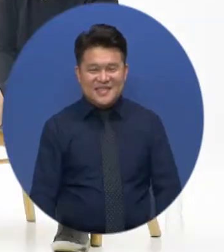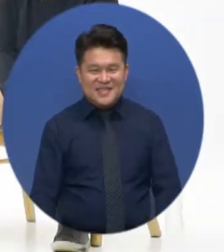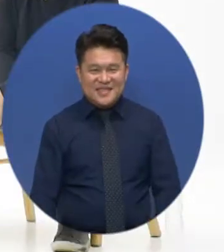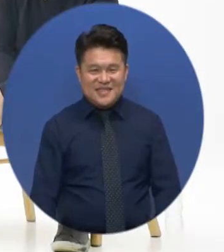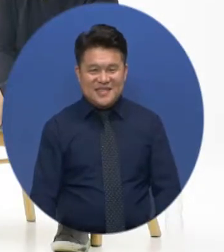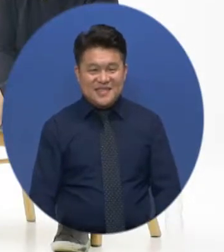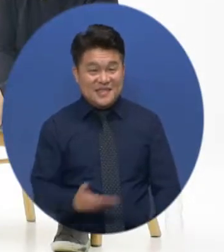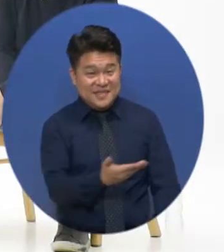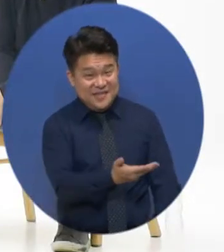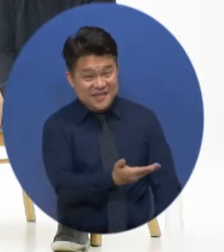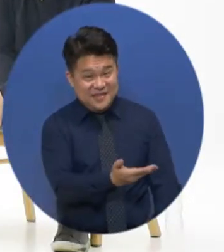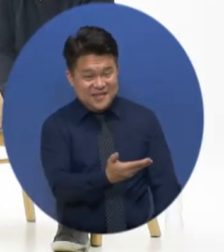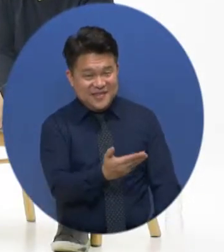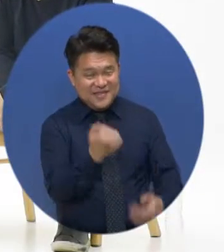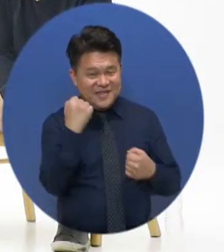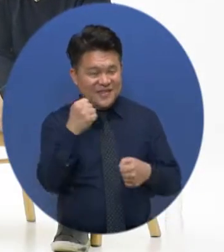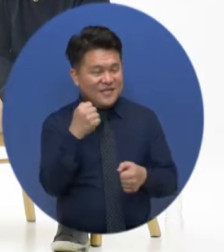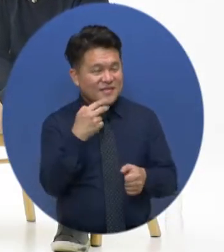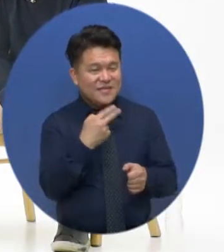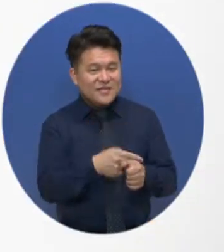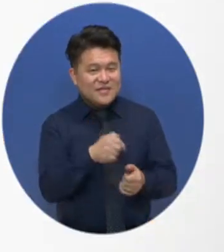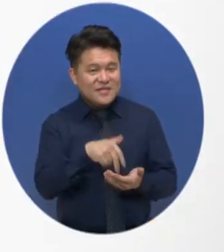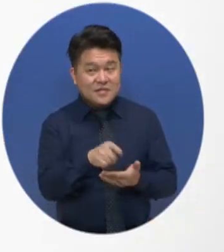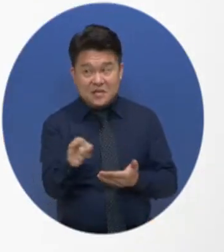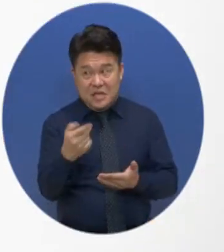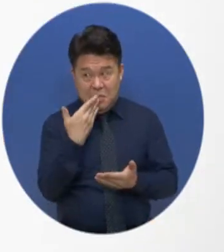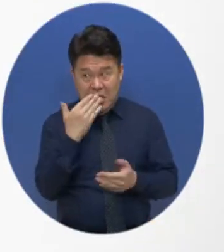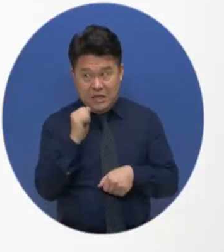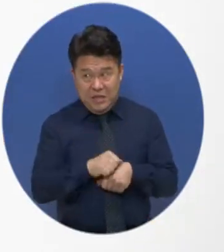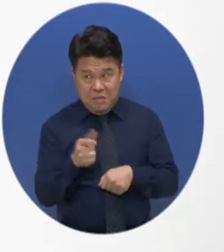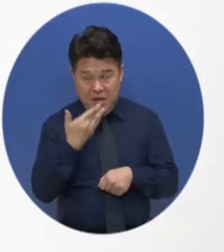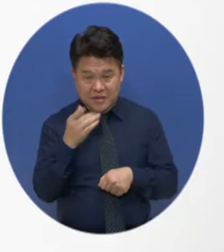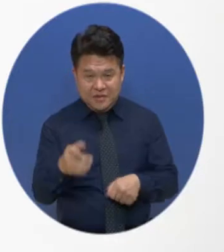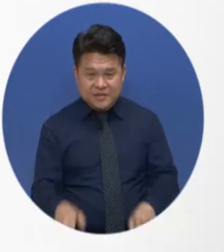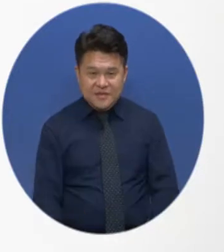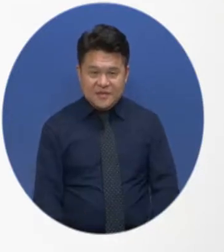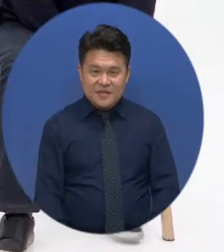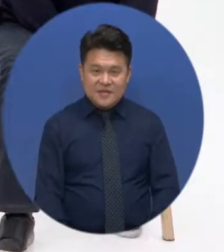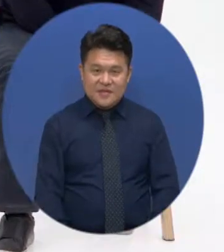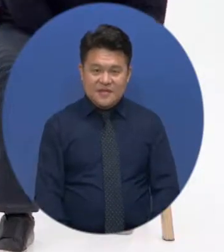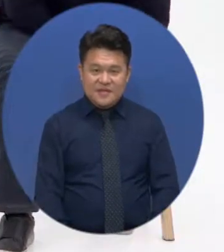어떻게 선생님으로서 가능성이 있죠? 네. 가능성.